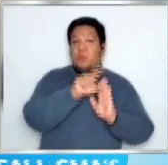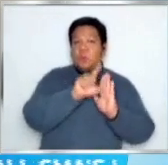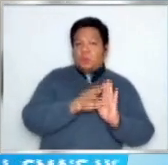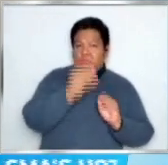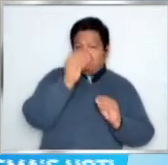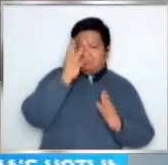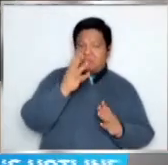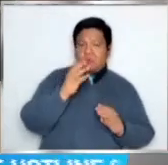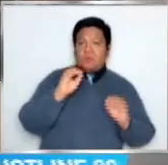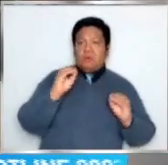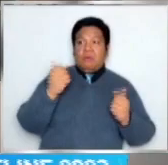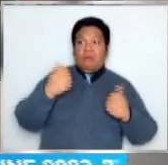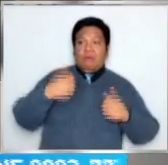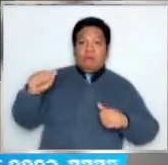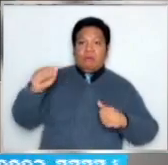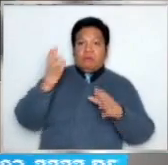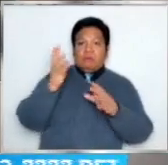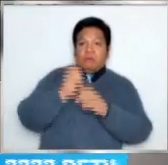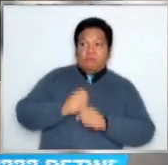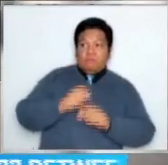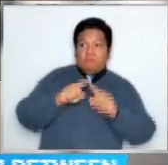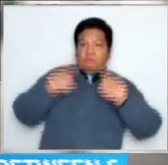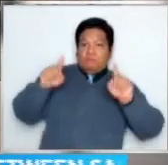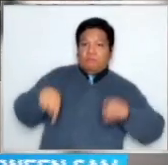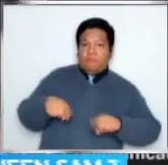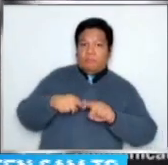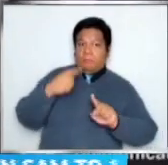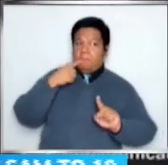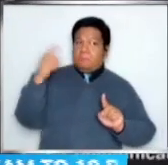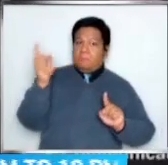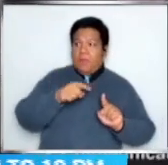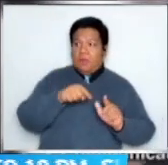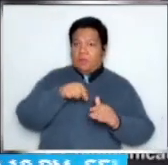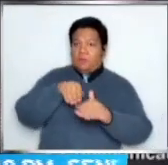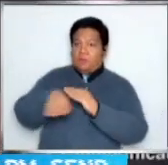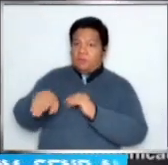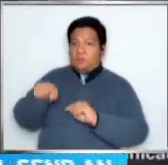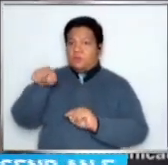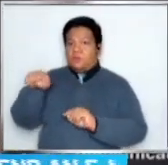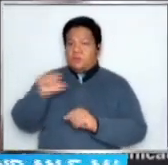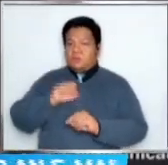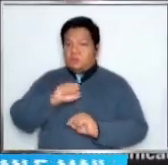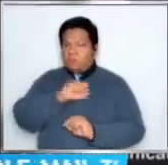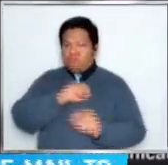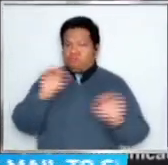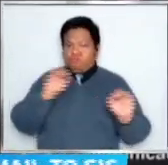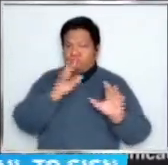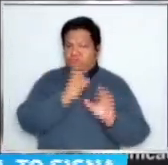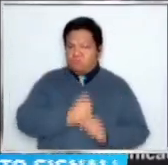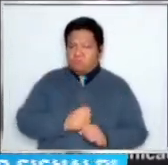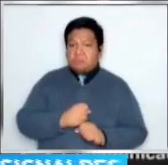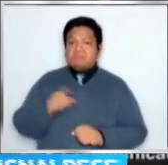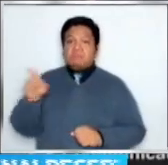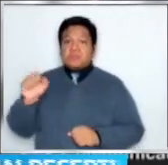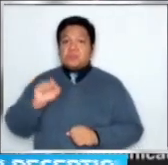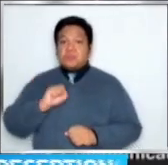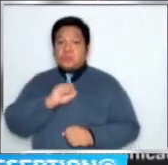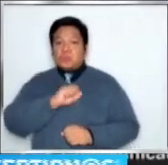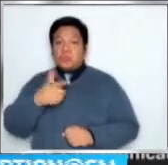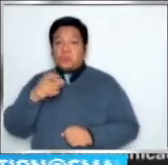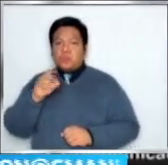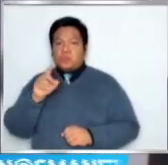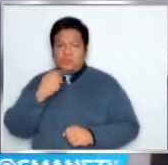Ayon kay Committee Chairman Senator Richard Gordon, 2 sabpina ang ipinadala sa bahay ni Yang sa Forbes Park.